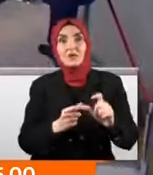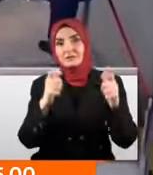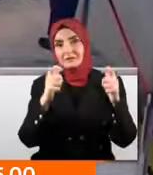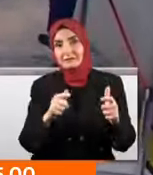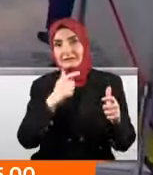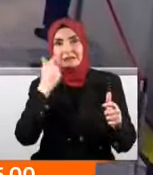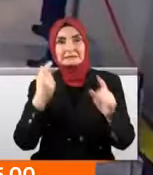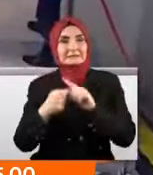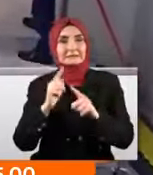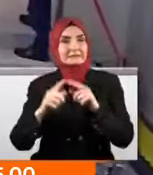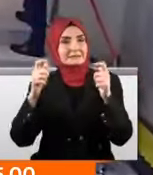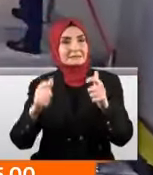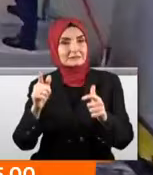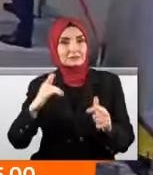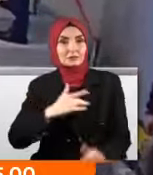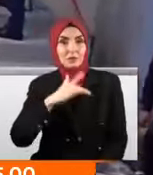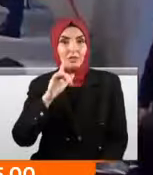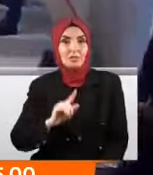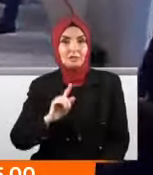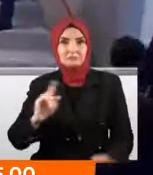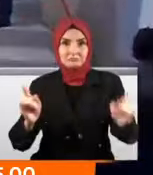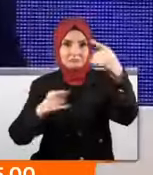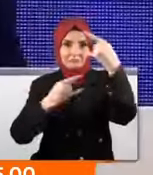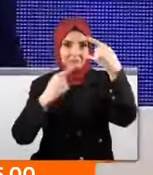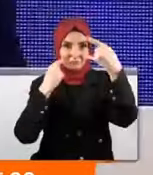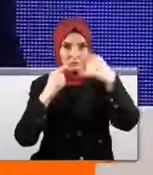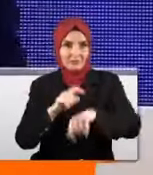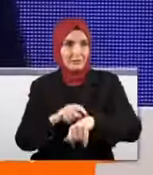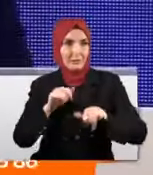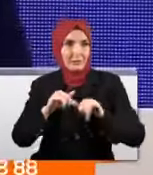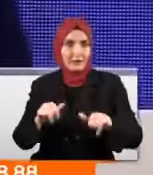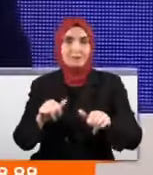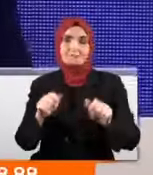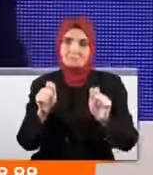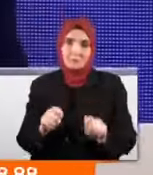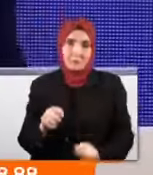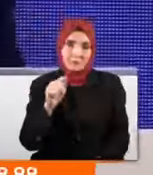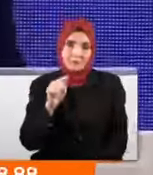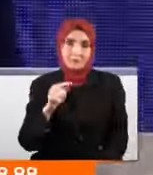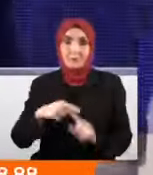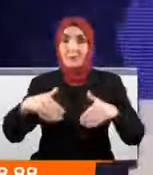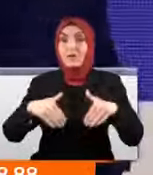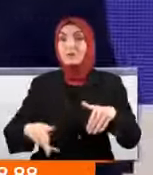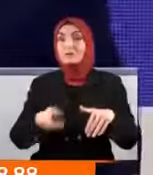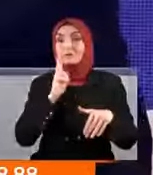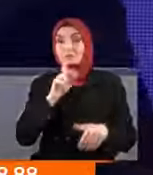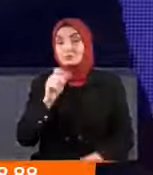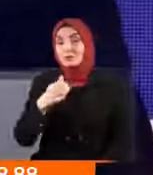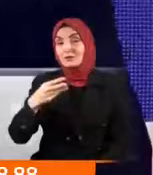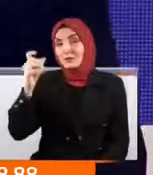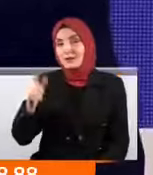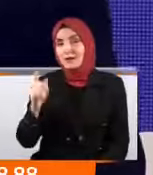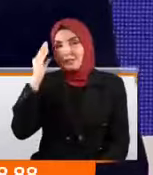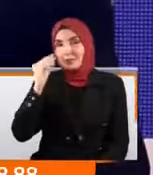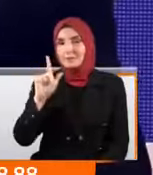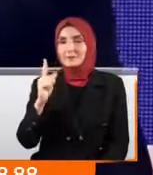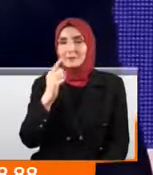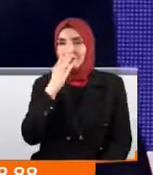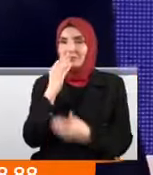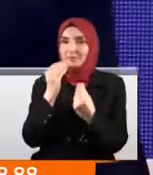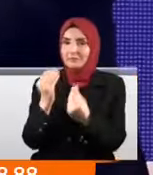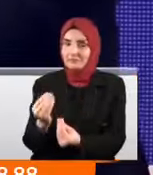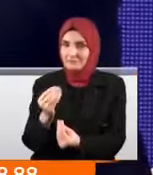canlı bağlantı yapılarak eş zamanlı gerçekleştirildi. Tören sonunda Cumhurbaşkanı Erdoğan'a anlamlı bir hediye de verildi. Babası